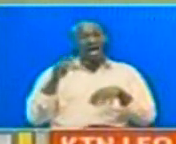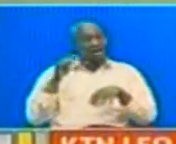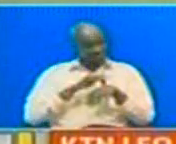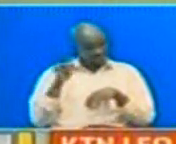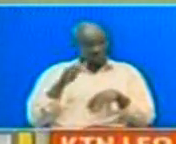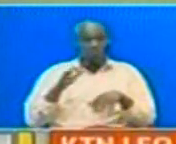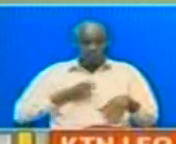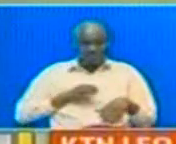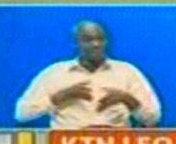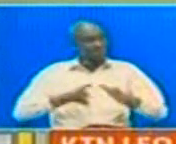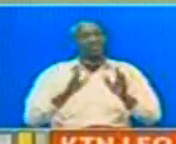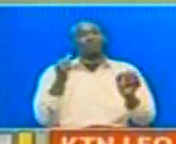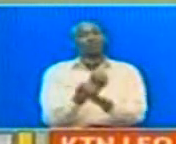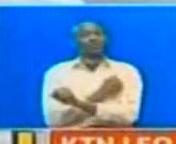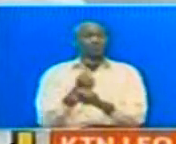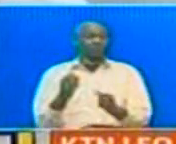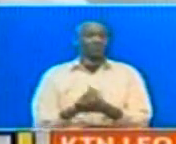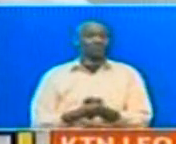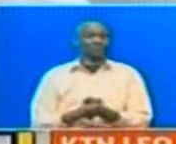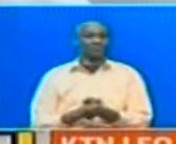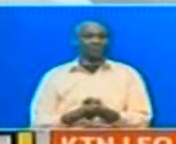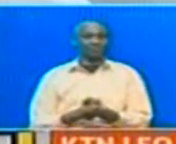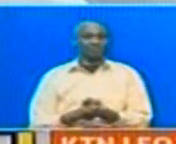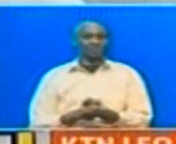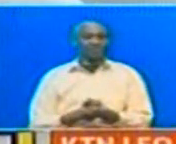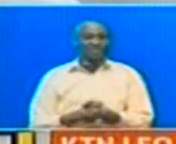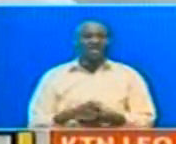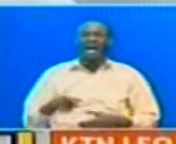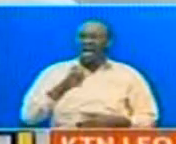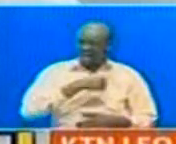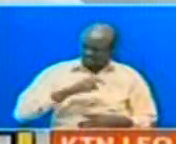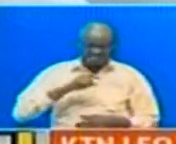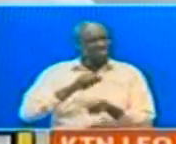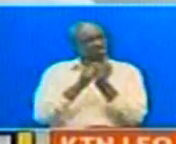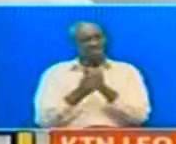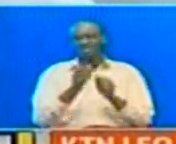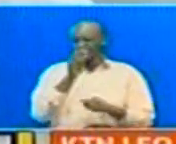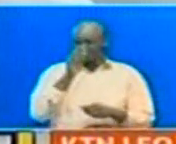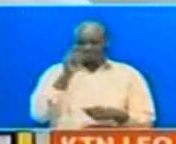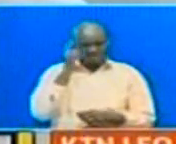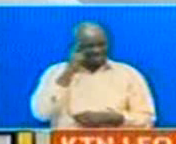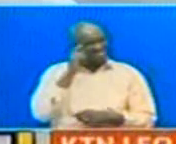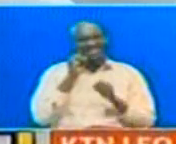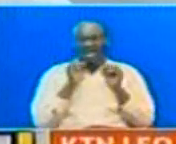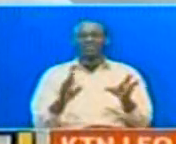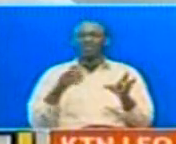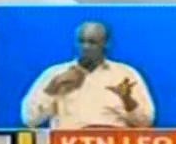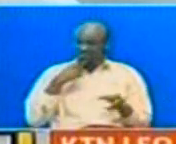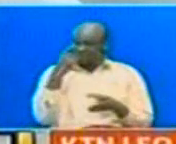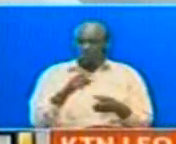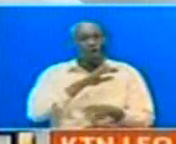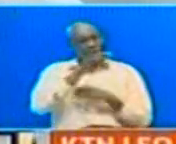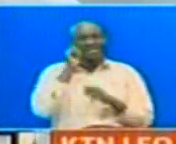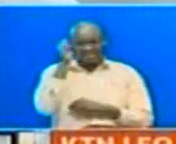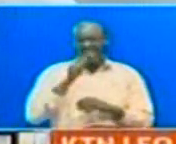Mohammed anaarifu zaidi. We shall not waver in calling upon all Kenyans